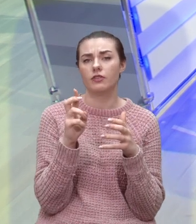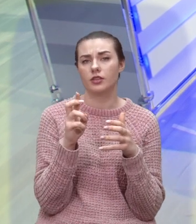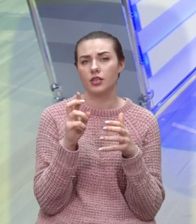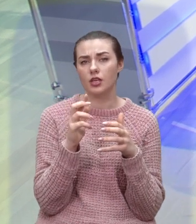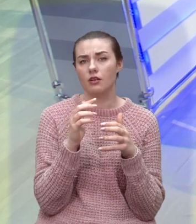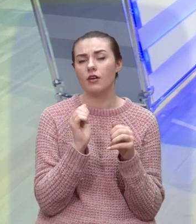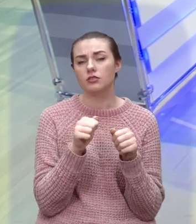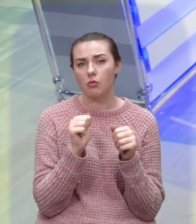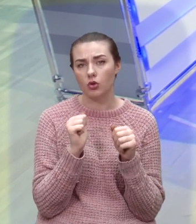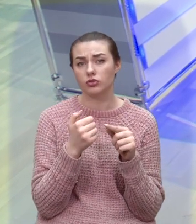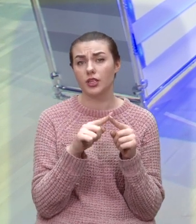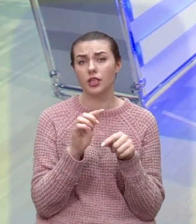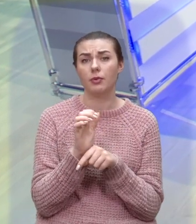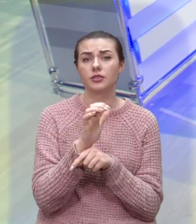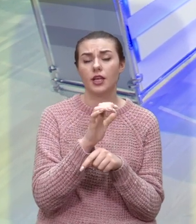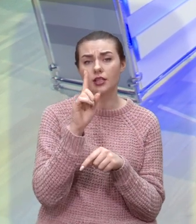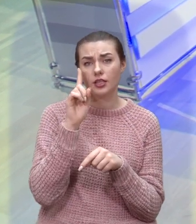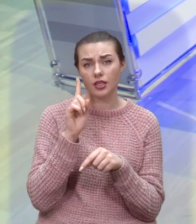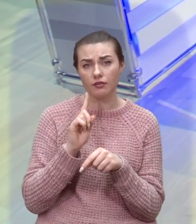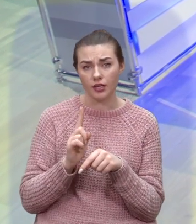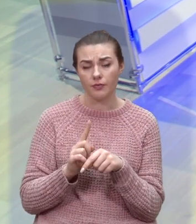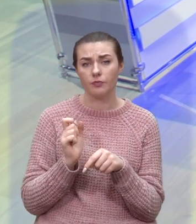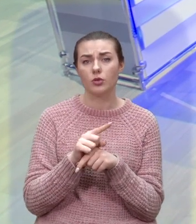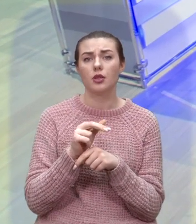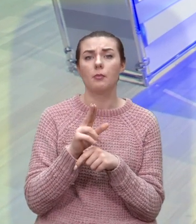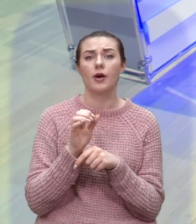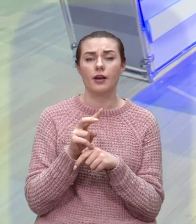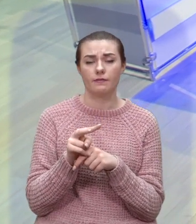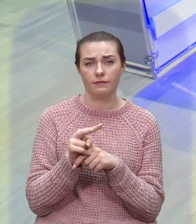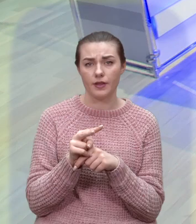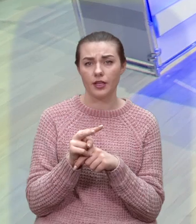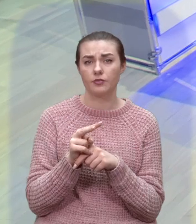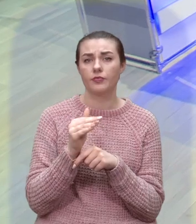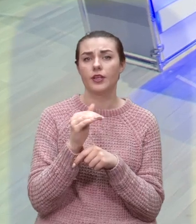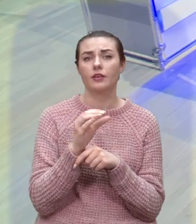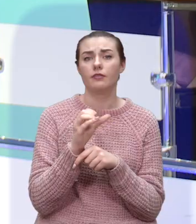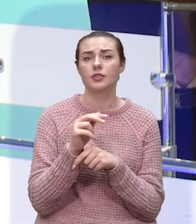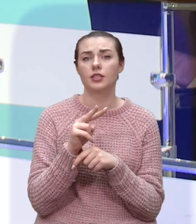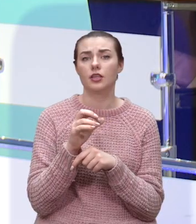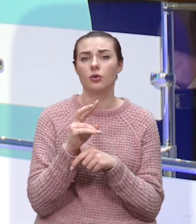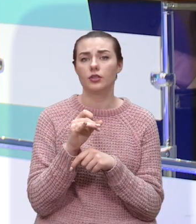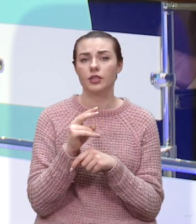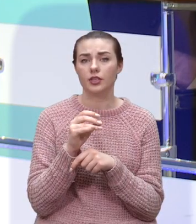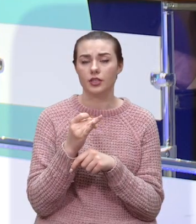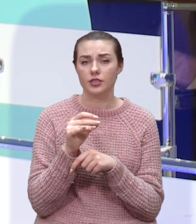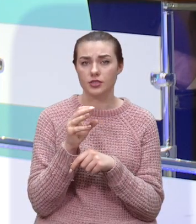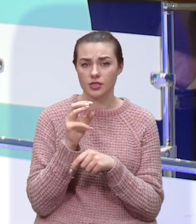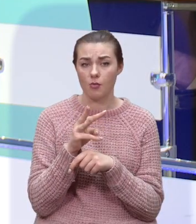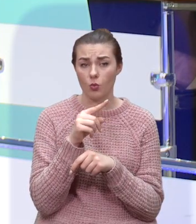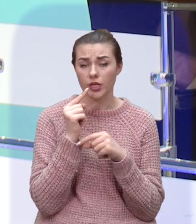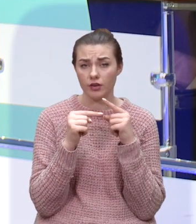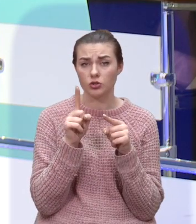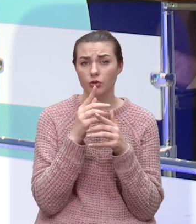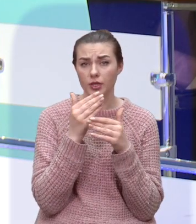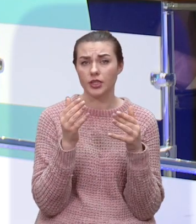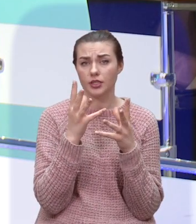прерогатива они это послание к евреям апостол павел даже сложите в рекламе фессалоникийцам он говорит что в